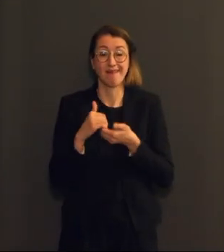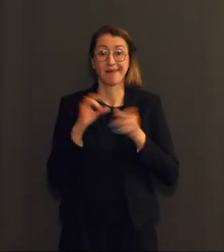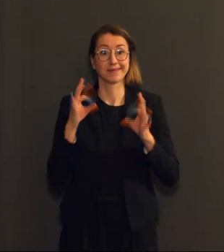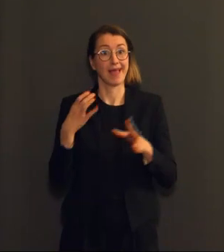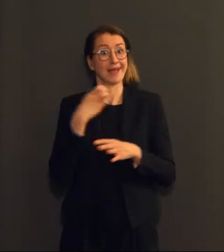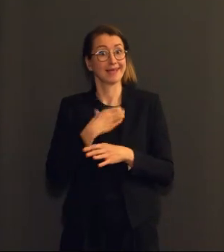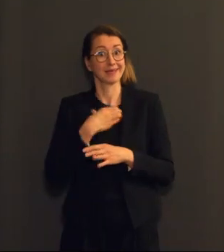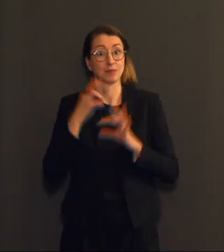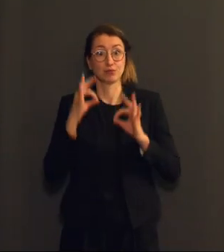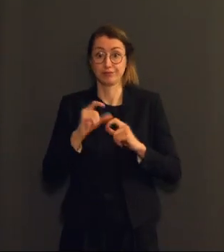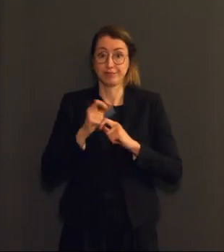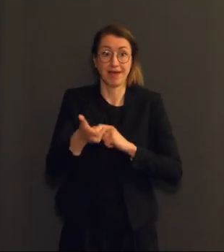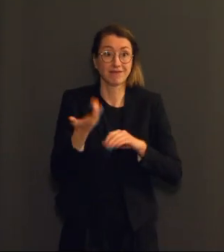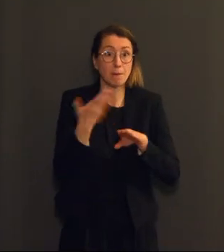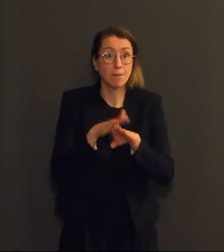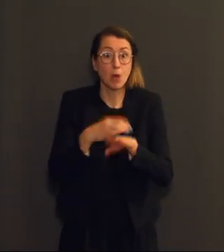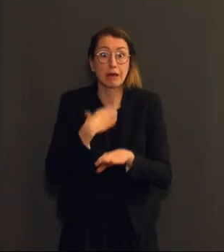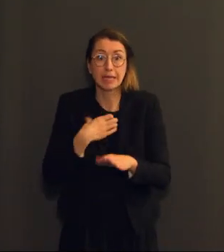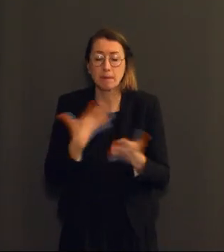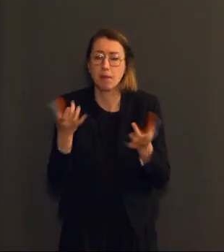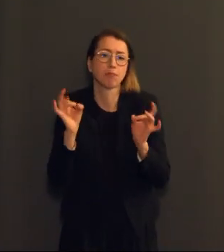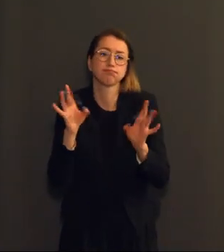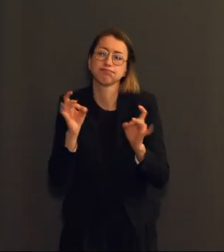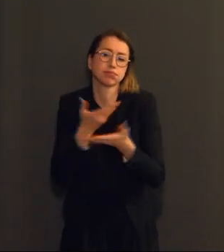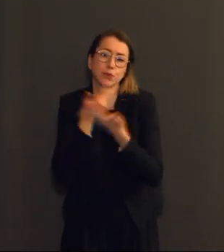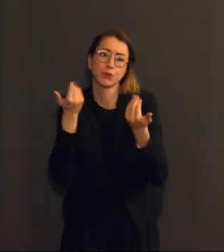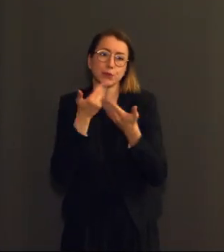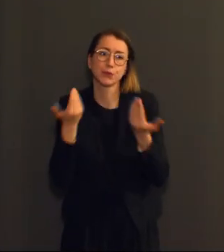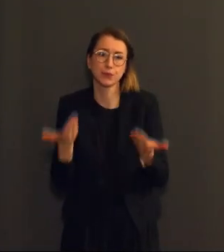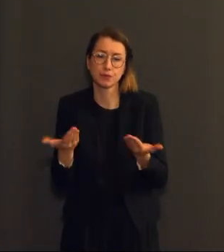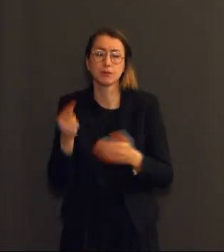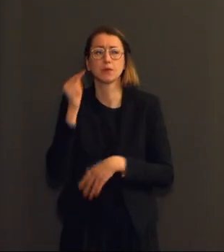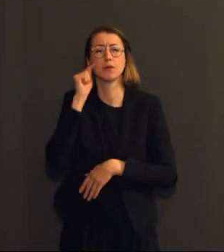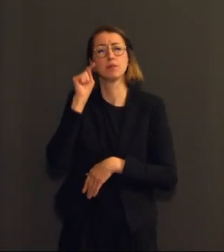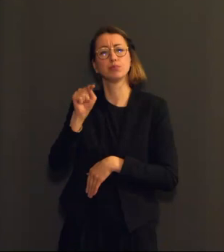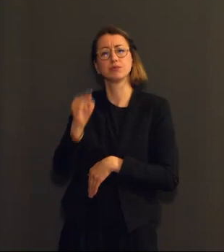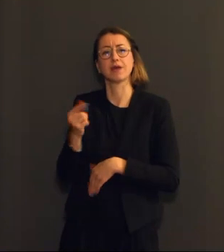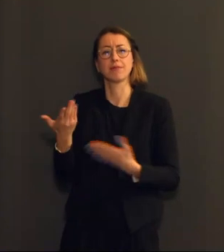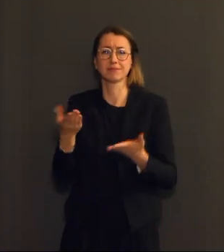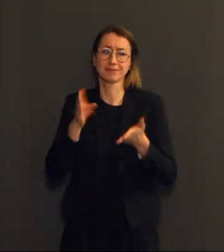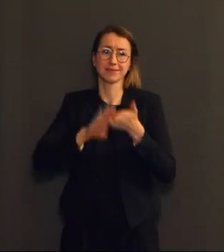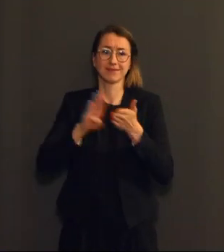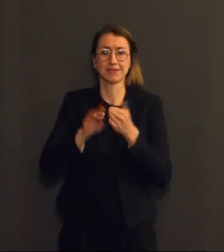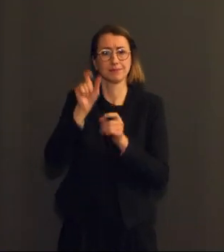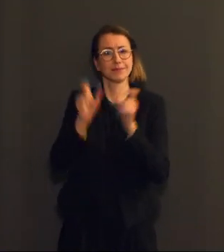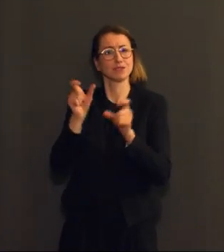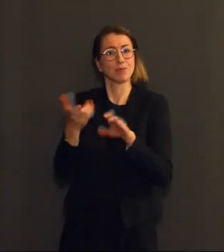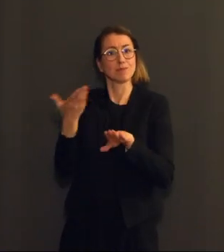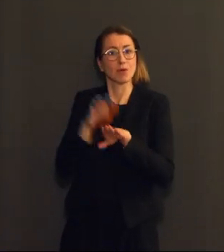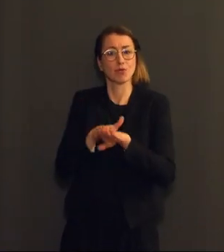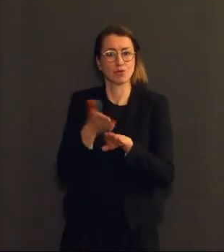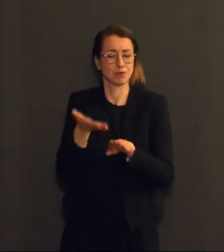infections respiratoires chez les adultes, et que donc on a ainsi limité un certain nombre de décès qui survenaient en dehors du